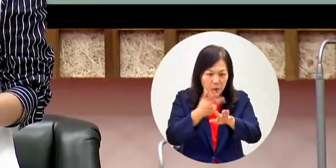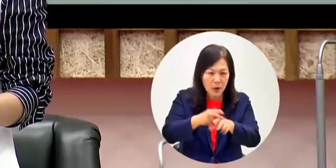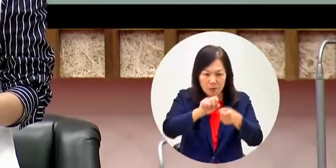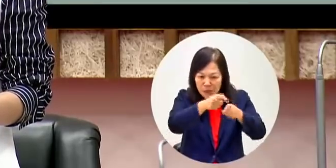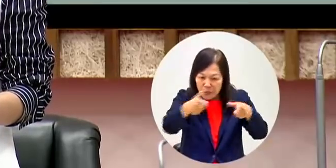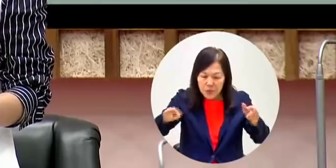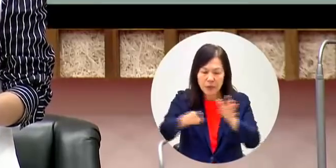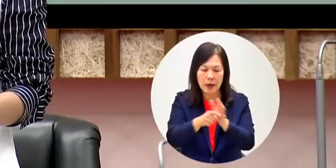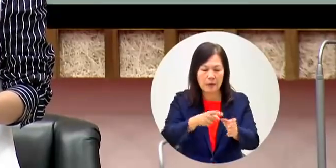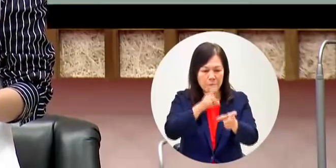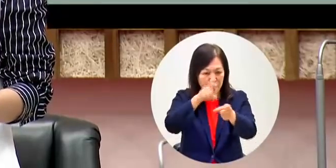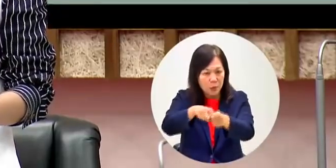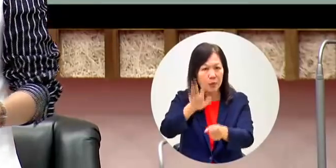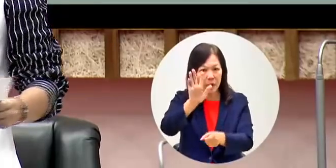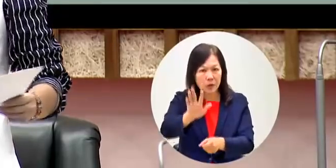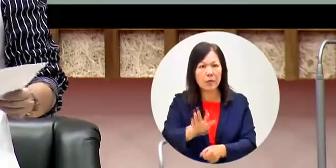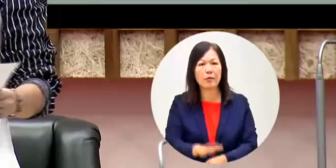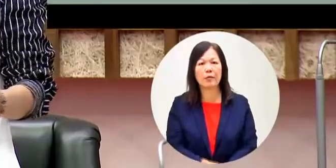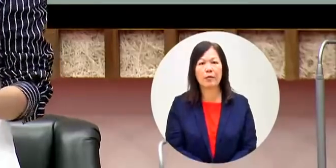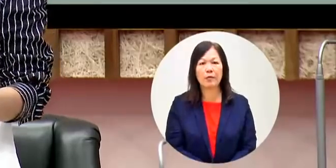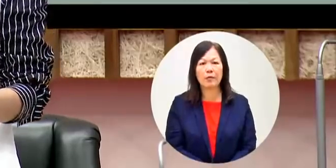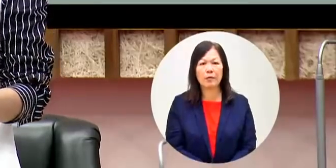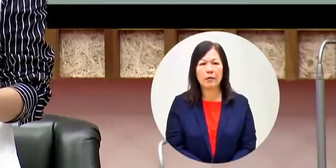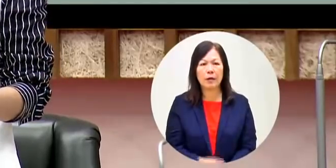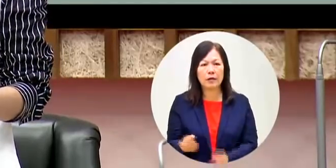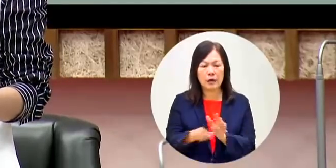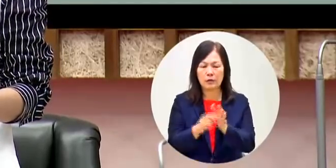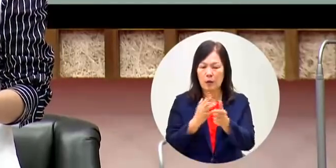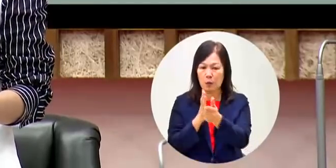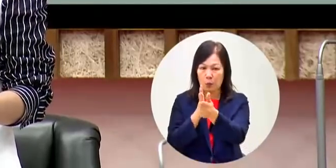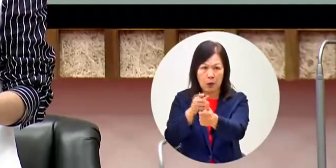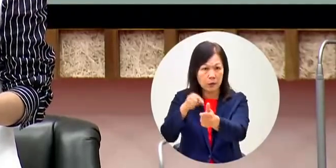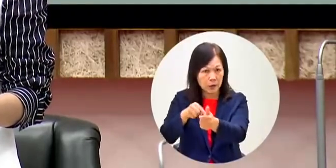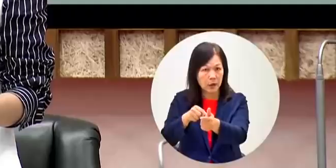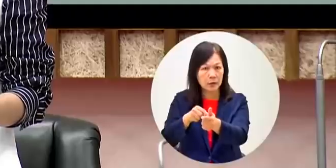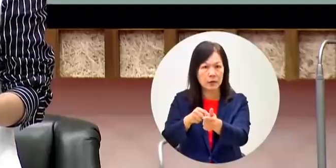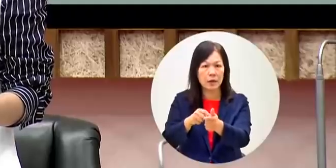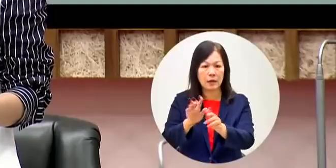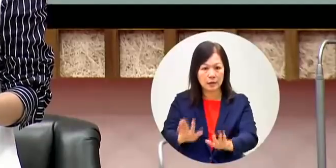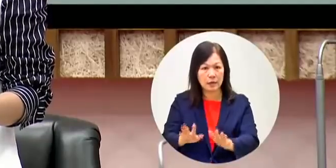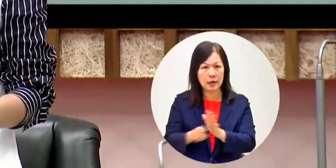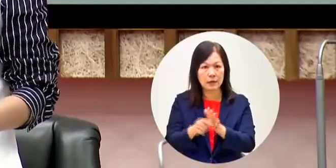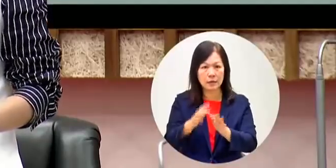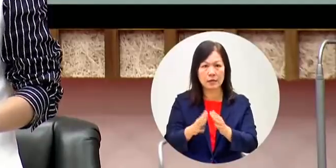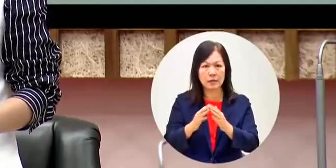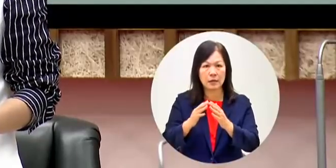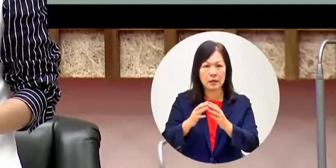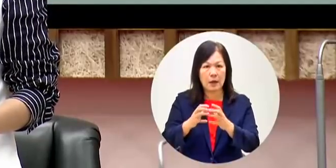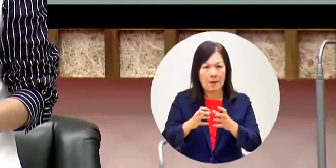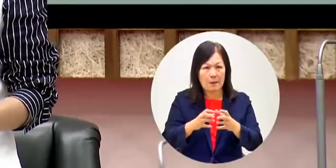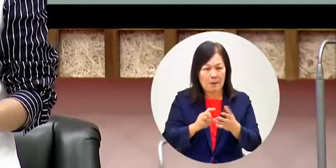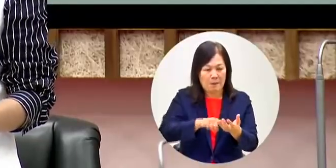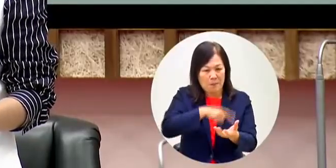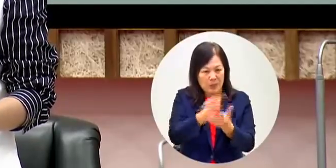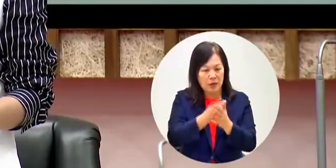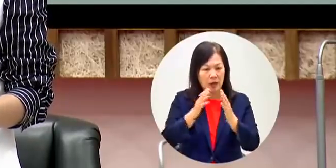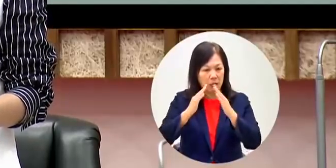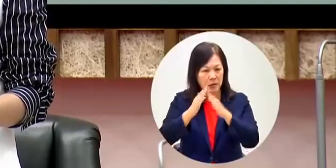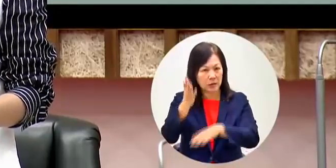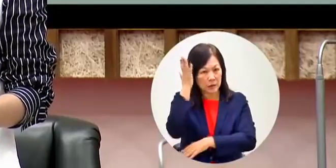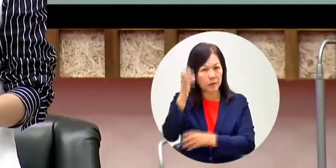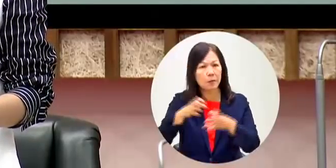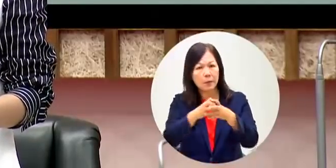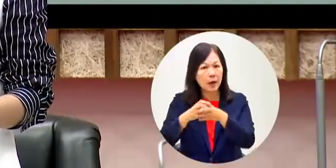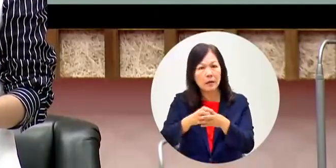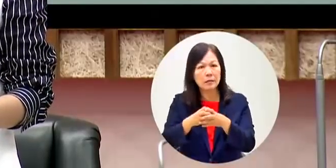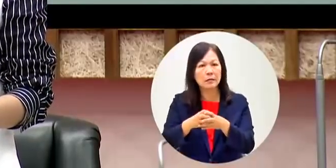该如何去领导这些目前在上面的这些庞大的市府团队，让大家可以每一